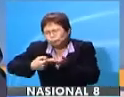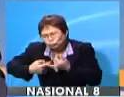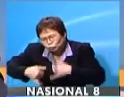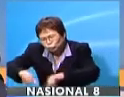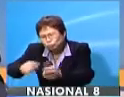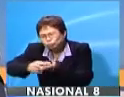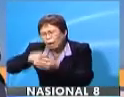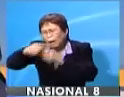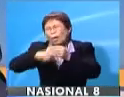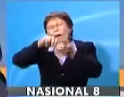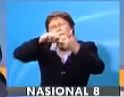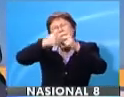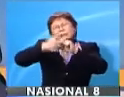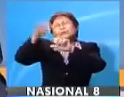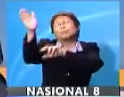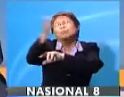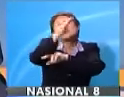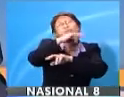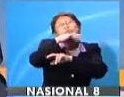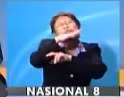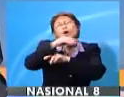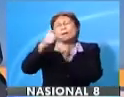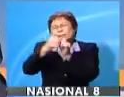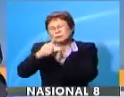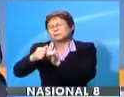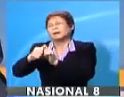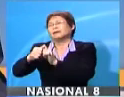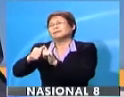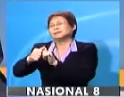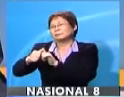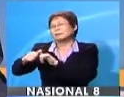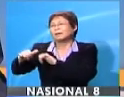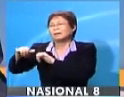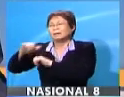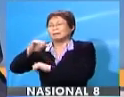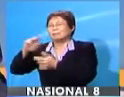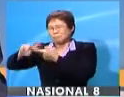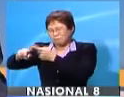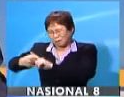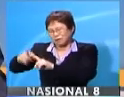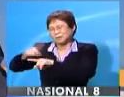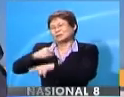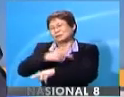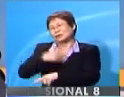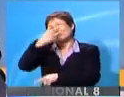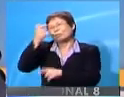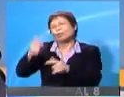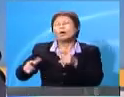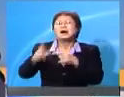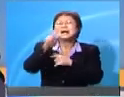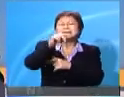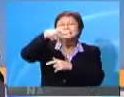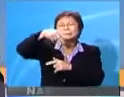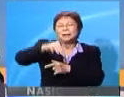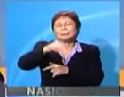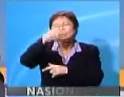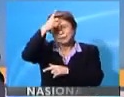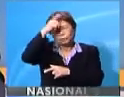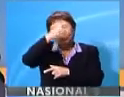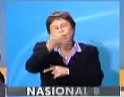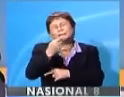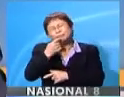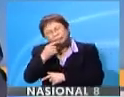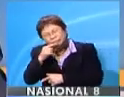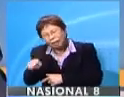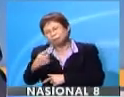mengenai isu jerebu bersama rakan sejawatannya dari negara berkenaan. Usaha itu atas permintaan Timbalan Perdana Menteri Datuk Seri Dr. Ahmad